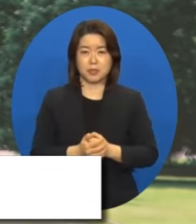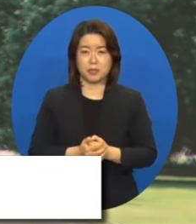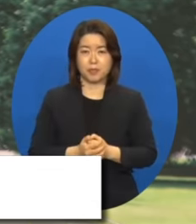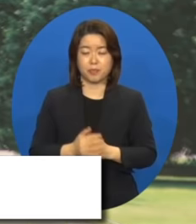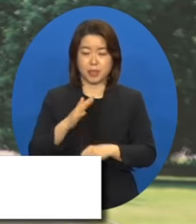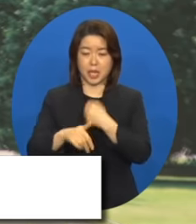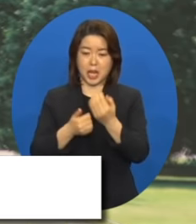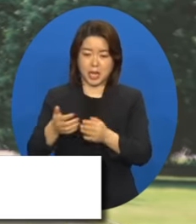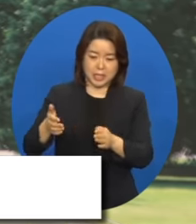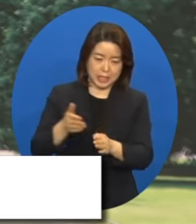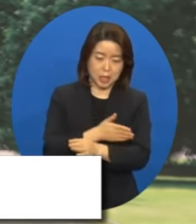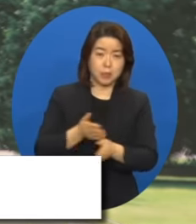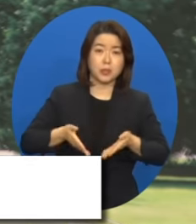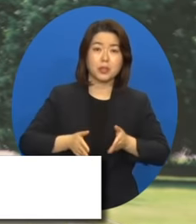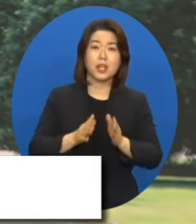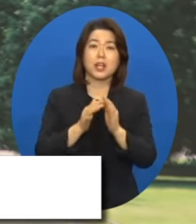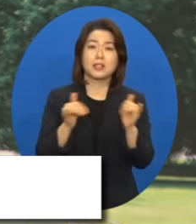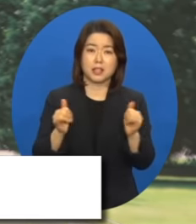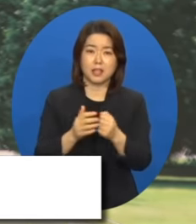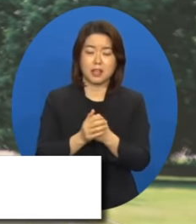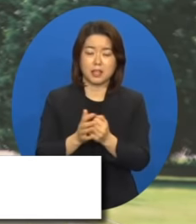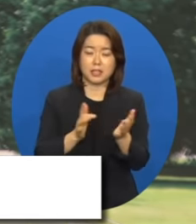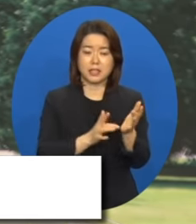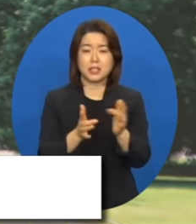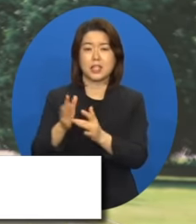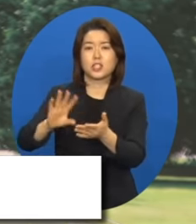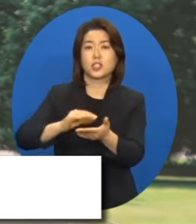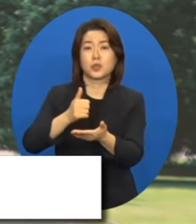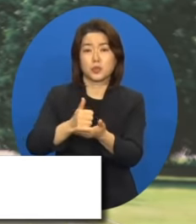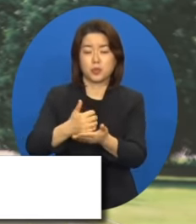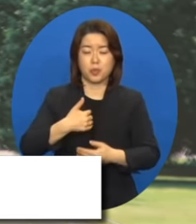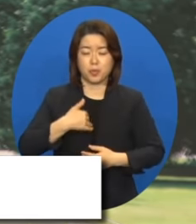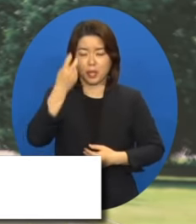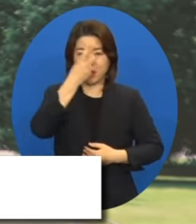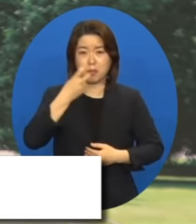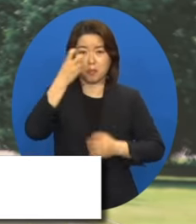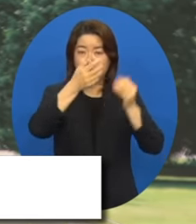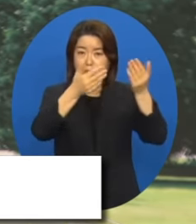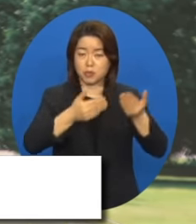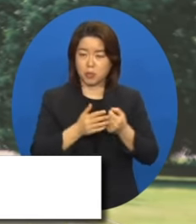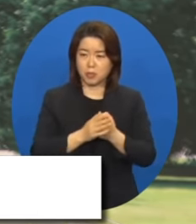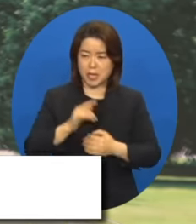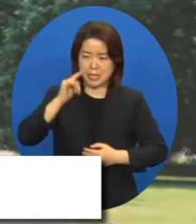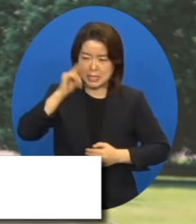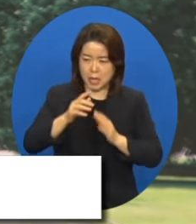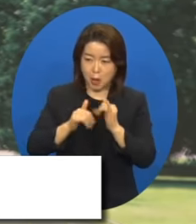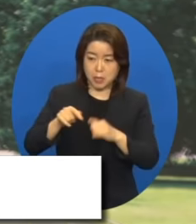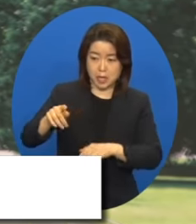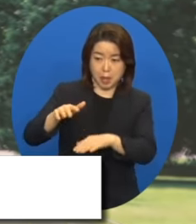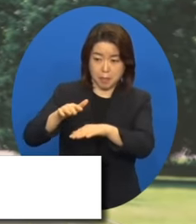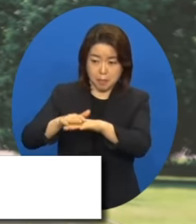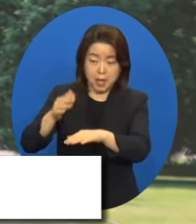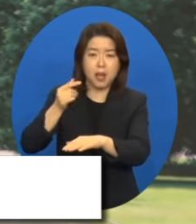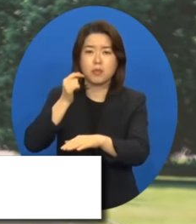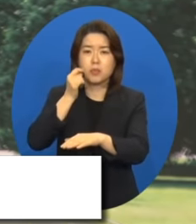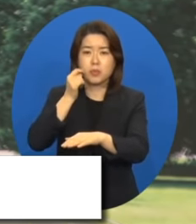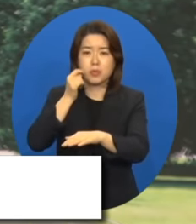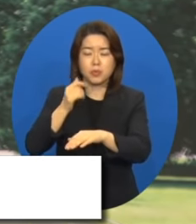하나님께로 나신 자가 예수 그리스도께서 나를 지키심에 악한 자가 만지지도 못한다.